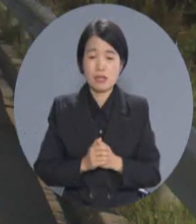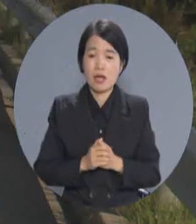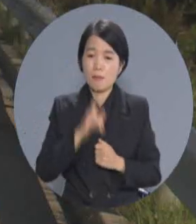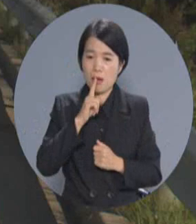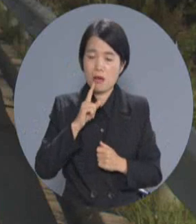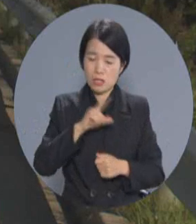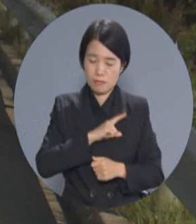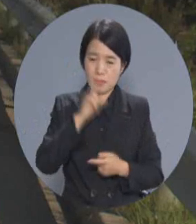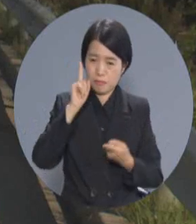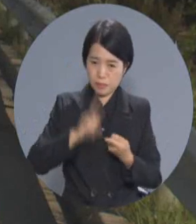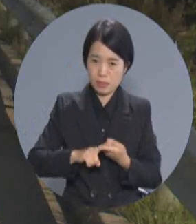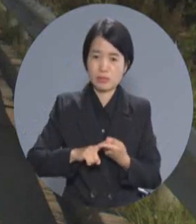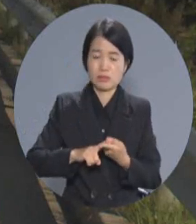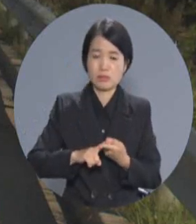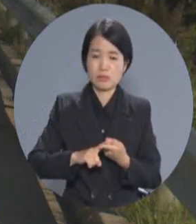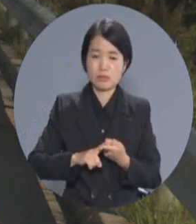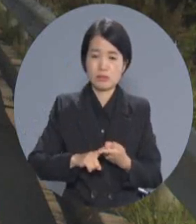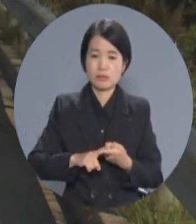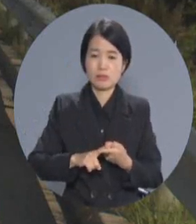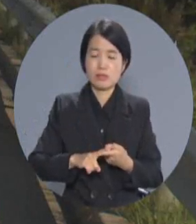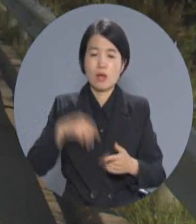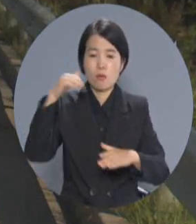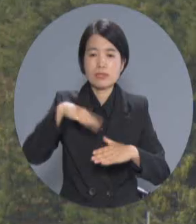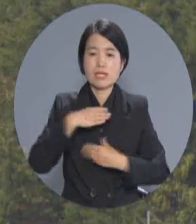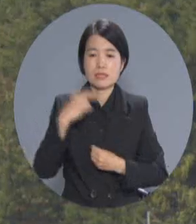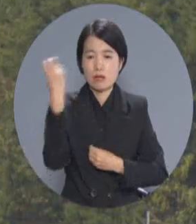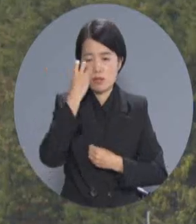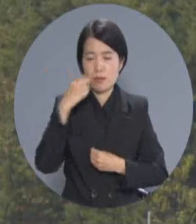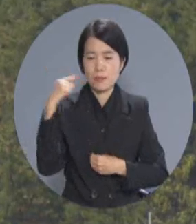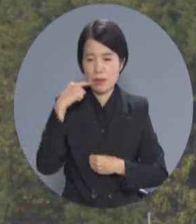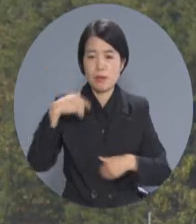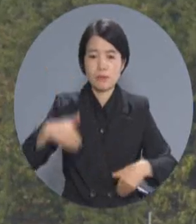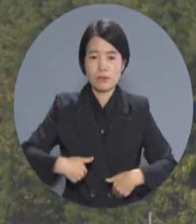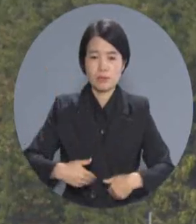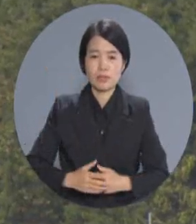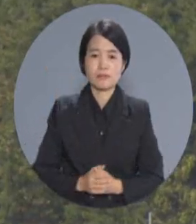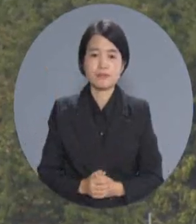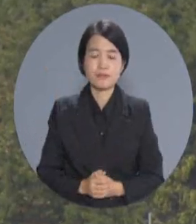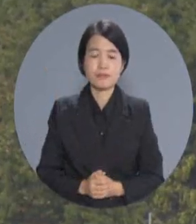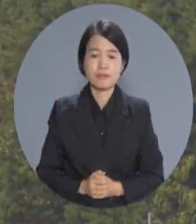걸맞은 공사 현장 안전관리 강화가 필요해 보입니다. MBC 뉴스 양정은입니다.